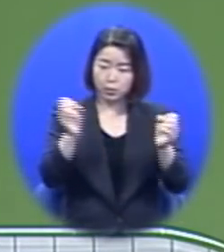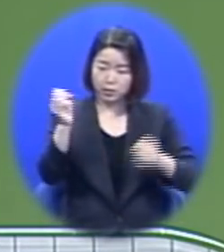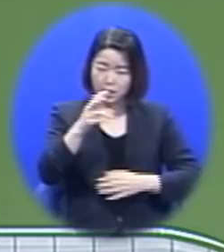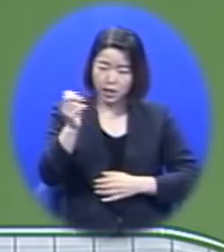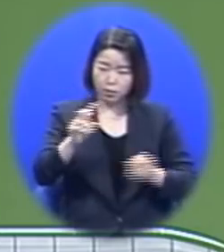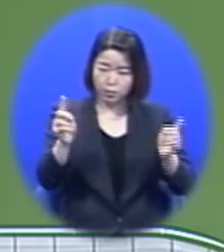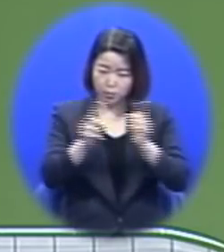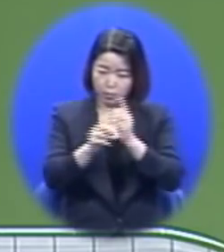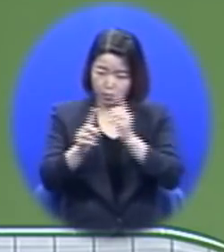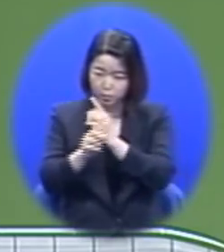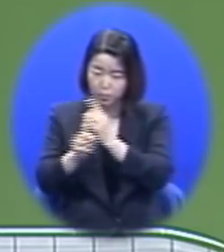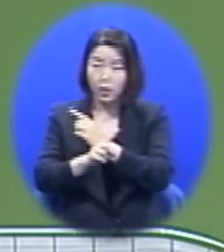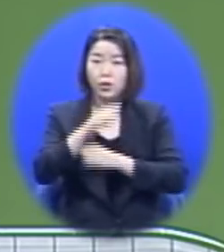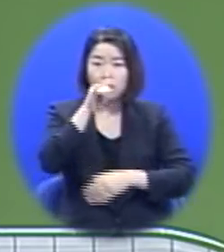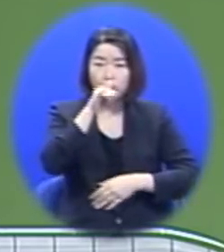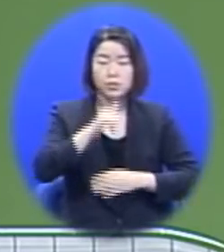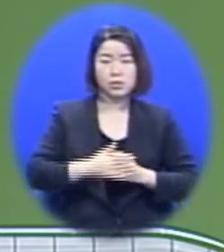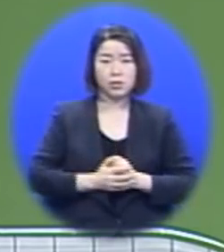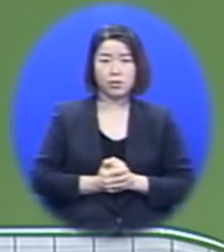갑니다.